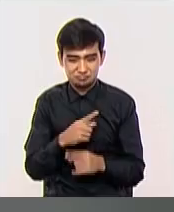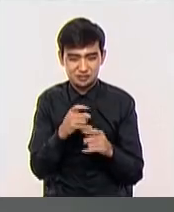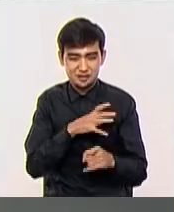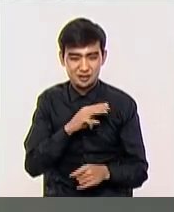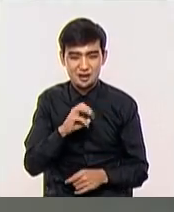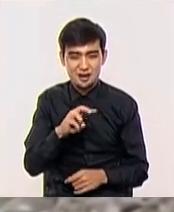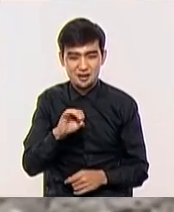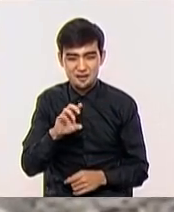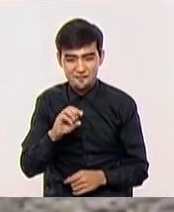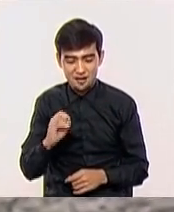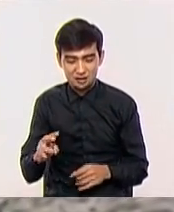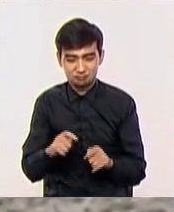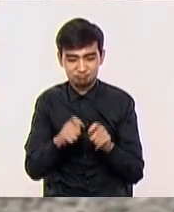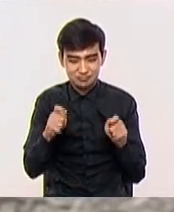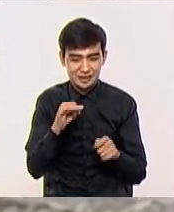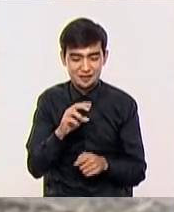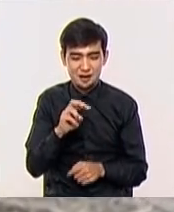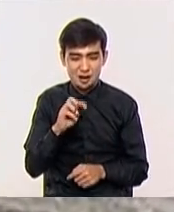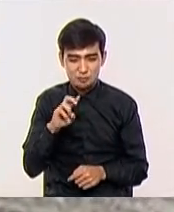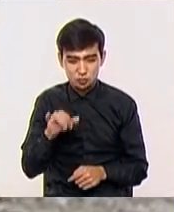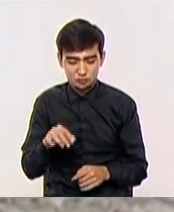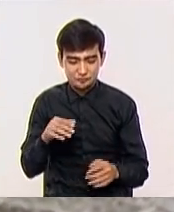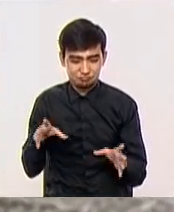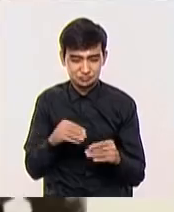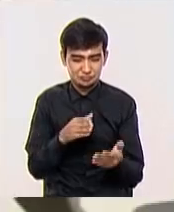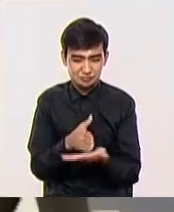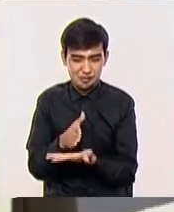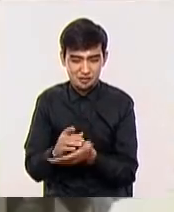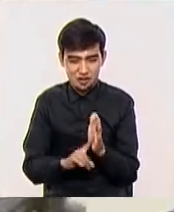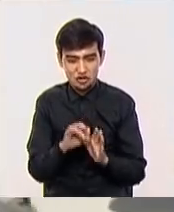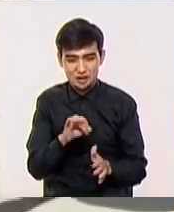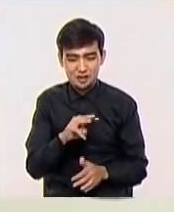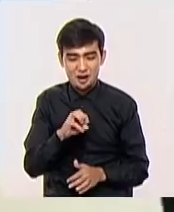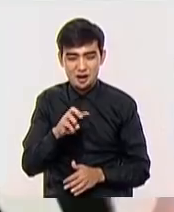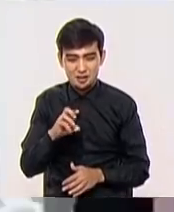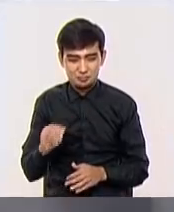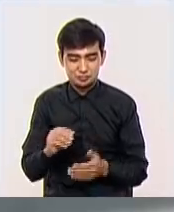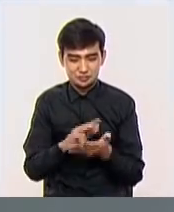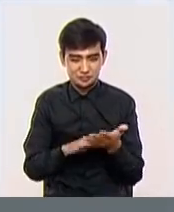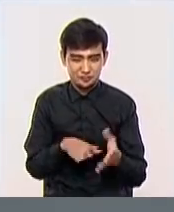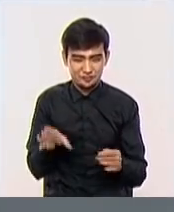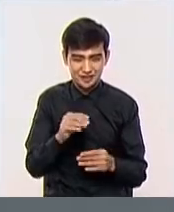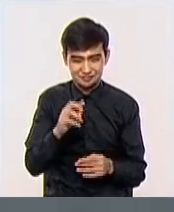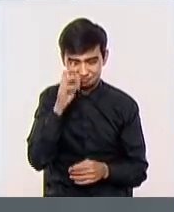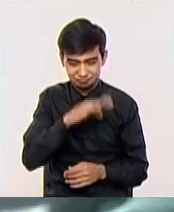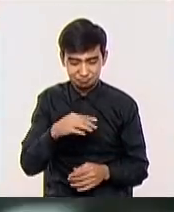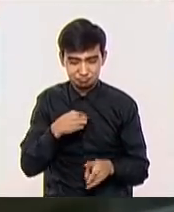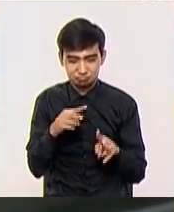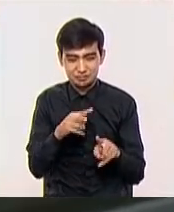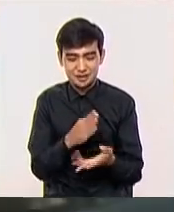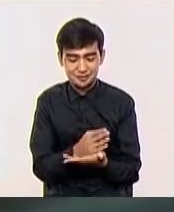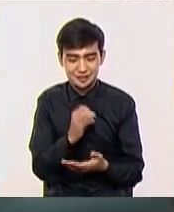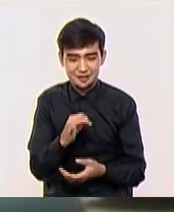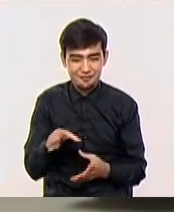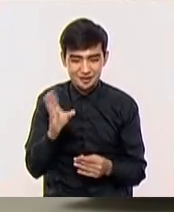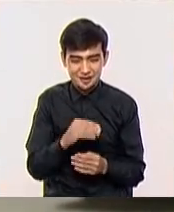Талибана начали наступление на Кабул по всем направлениям. Позже талибы заявили, что установили контроль на всей территории государства. Все